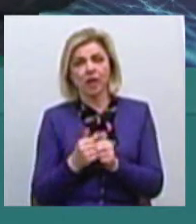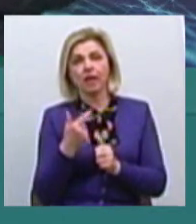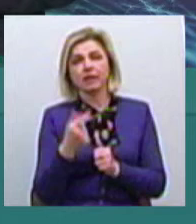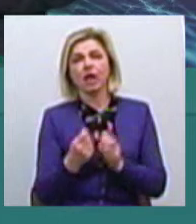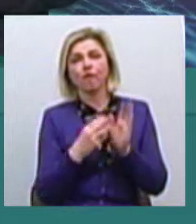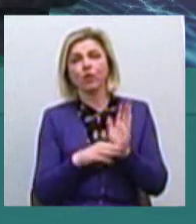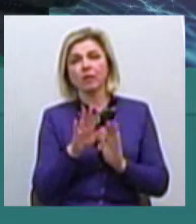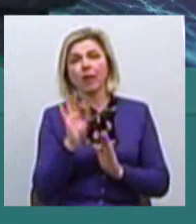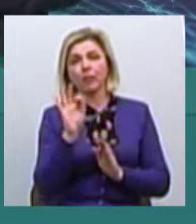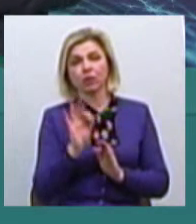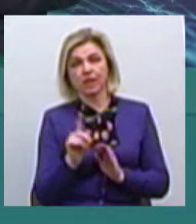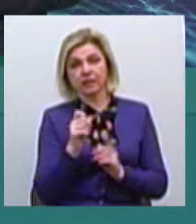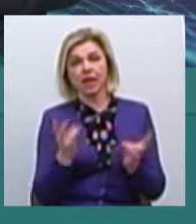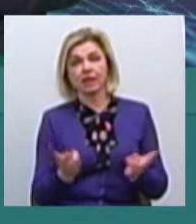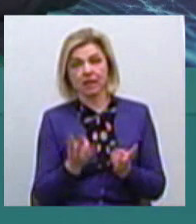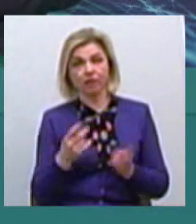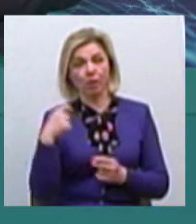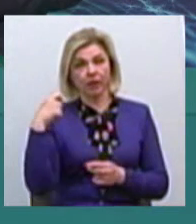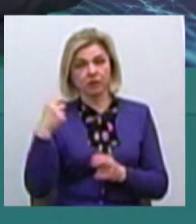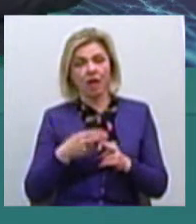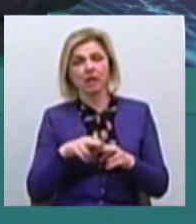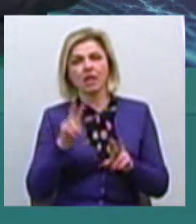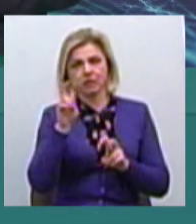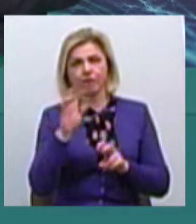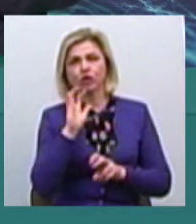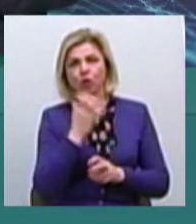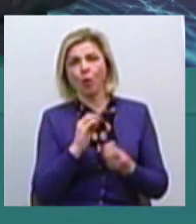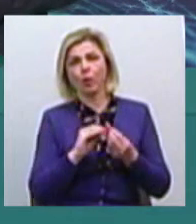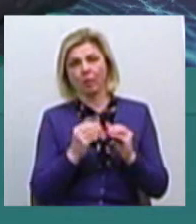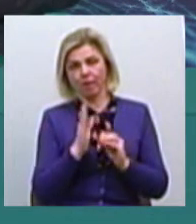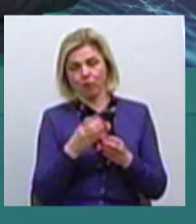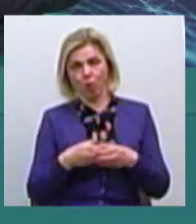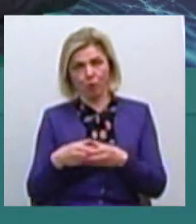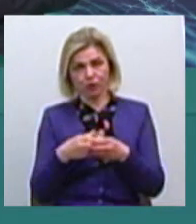действующего президента, то это символ серьезных проблем в обществе и, конечно же,